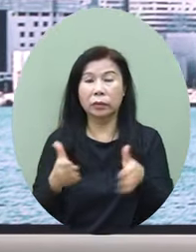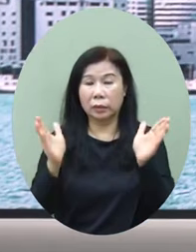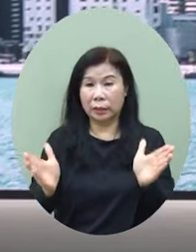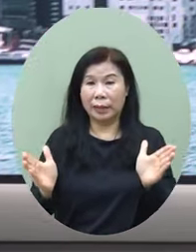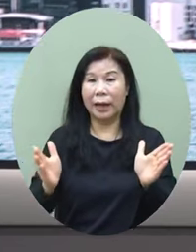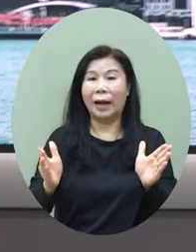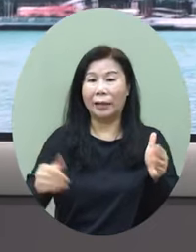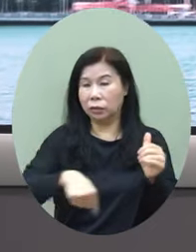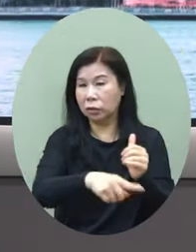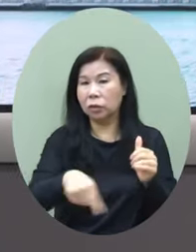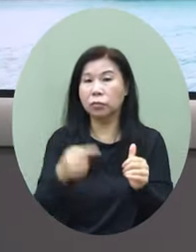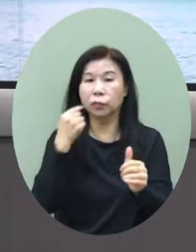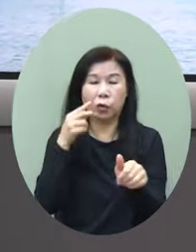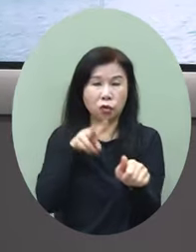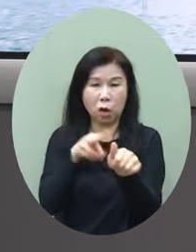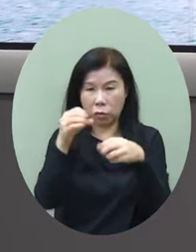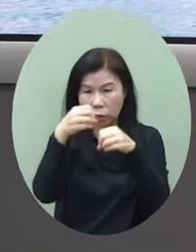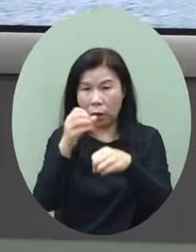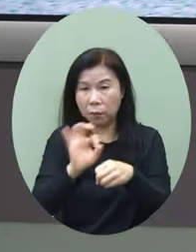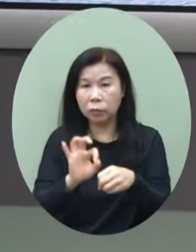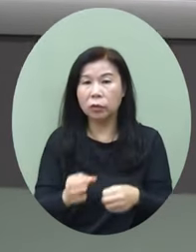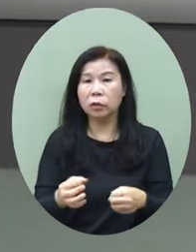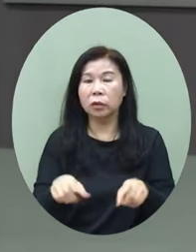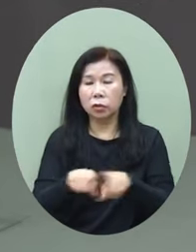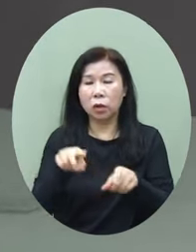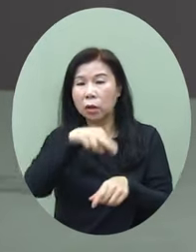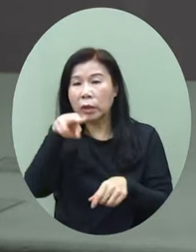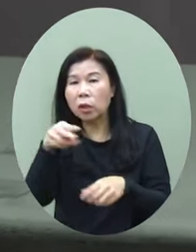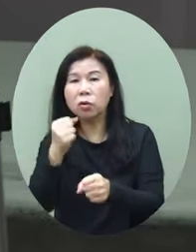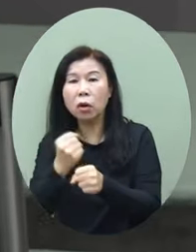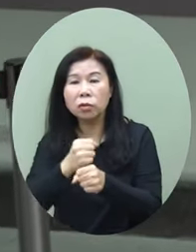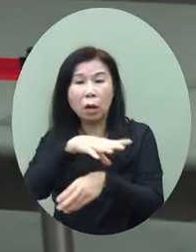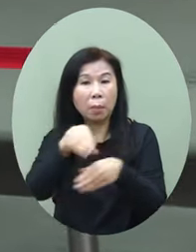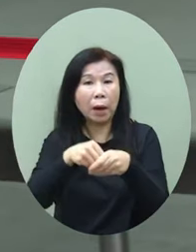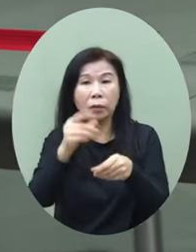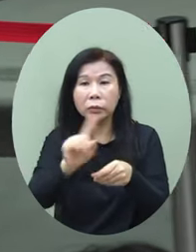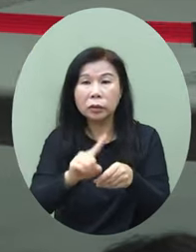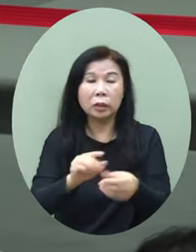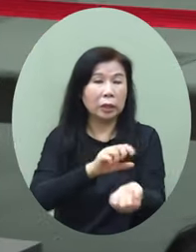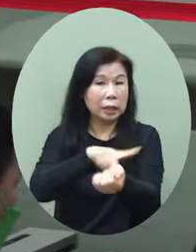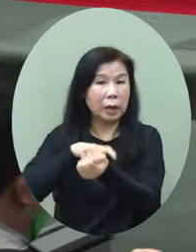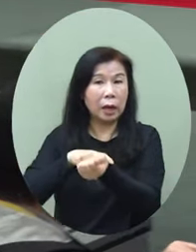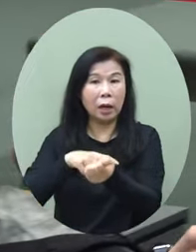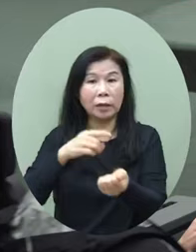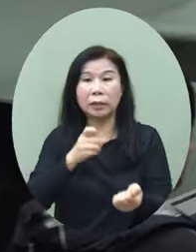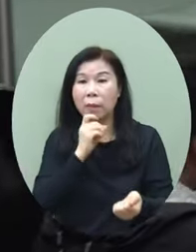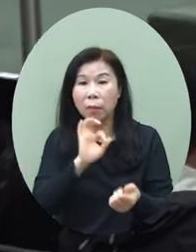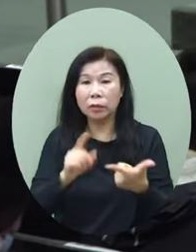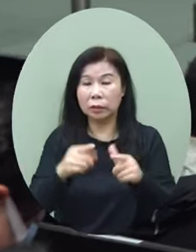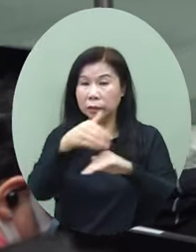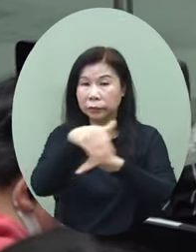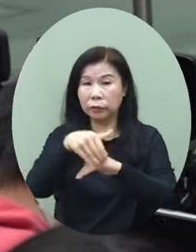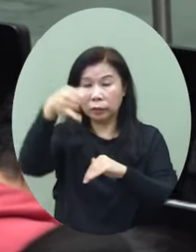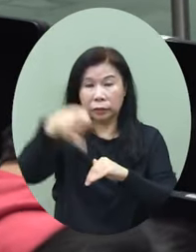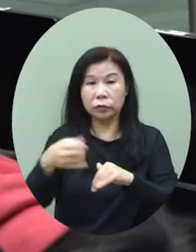區域裡面應該要強檢但卻沒有檢測想問那個跟進工作包括是什麼會不會檢控他們呢還有現在有沒有計劃